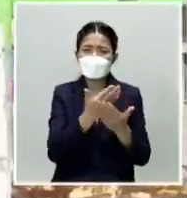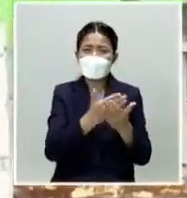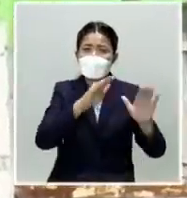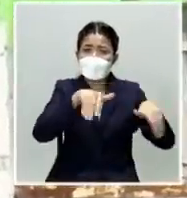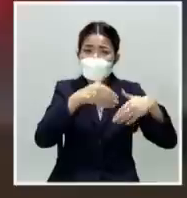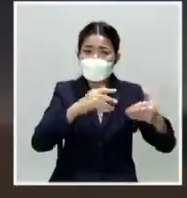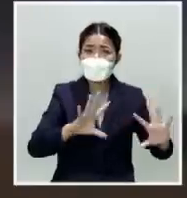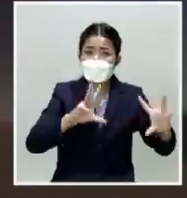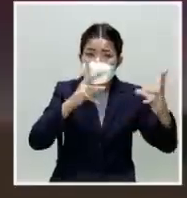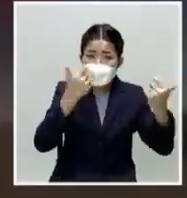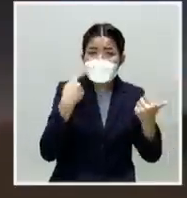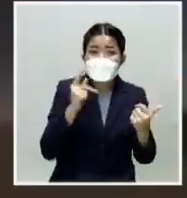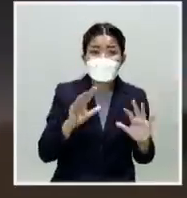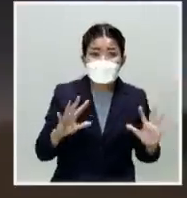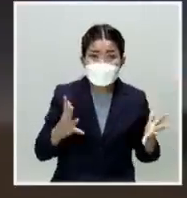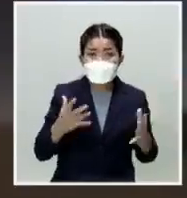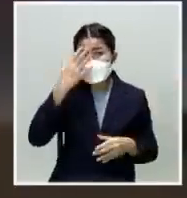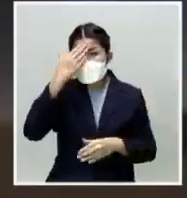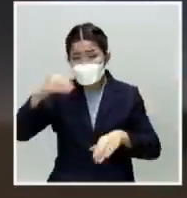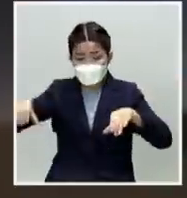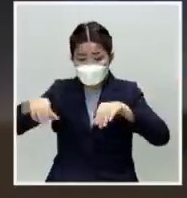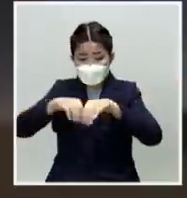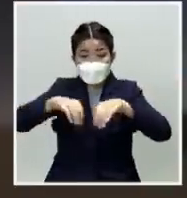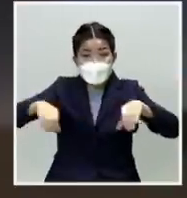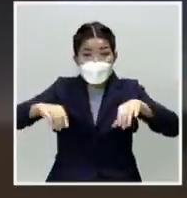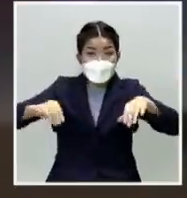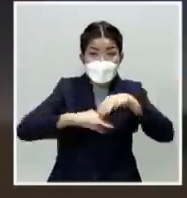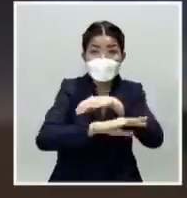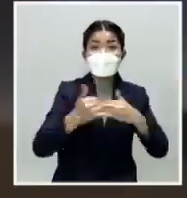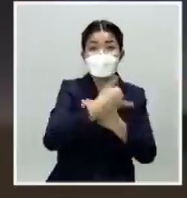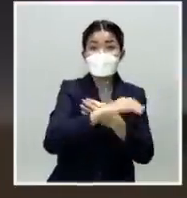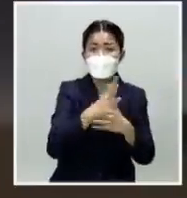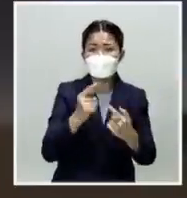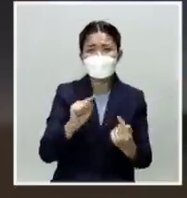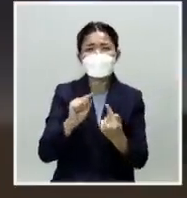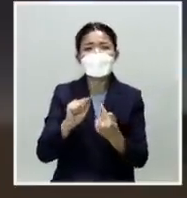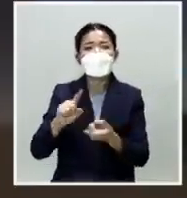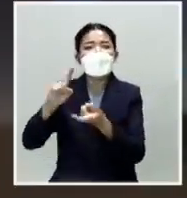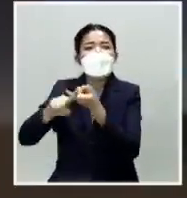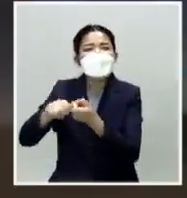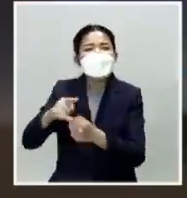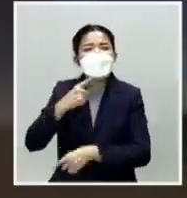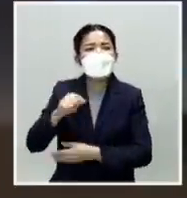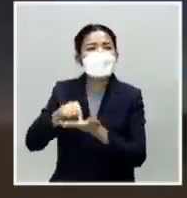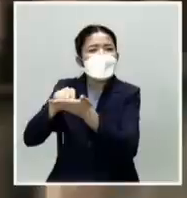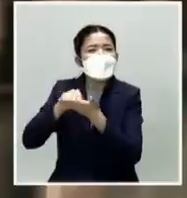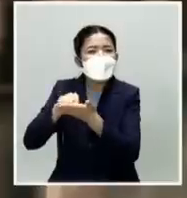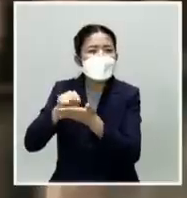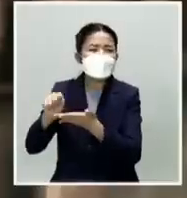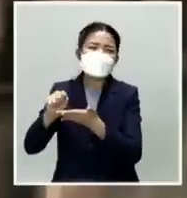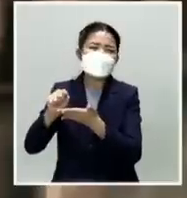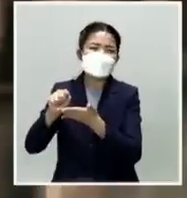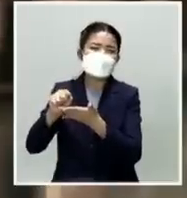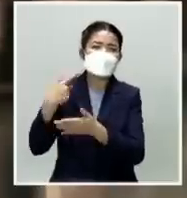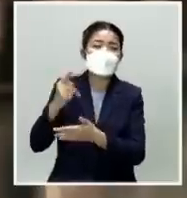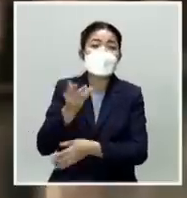ครงการนี้ที่ไม่ได้วางท่อผ่านประเทศของตนรวมทั้งต้องสูญเสียข้อได้เปรียบที่มีต่อรัสเซียด้วยค่ะแต่เพราะว่าเยอรม